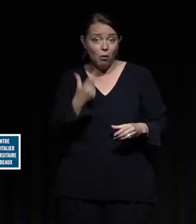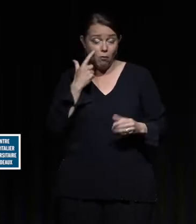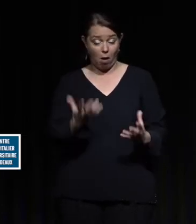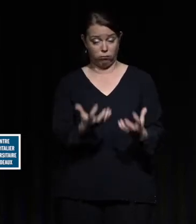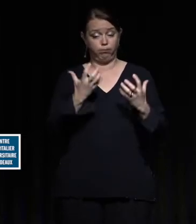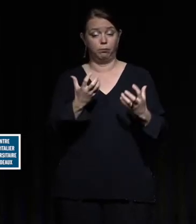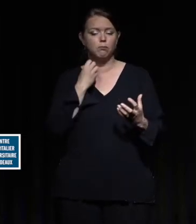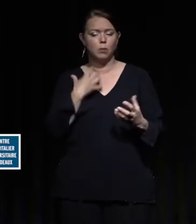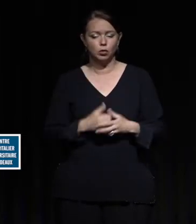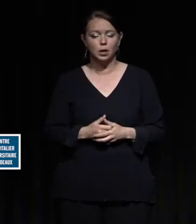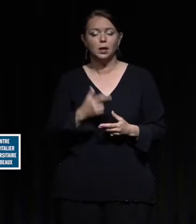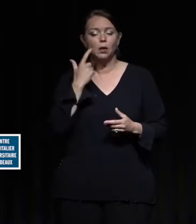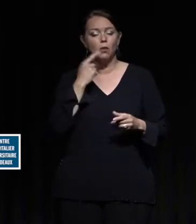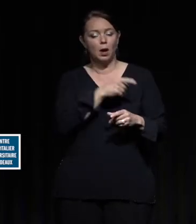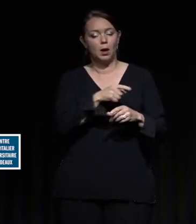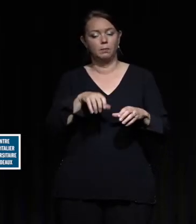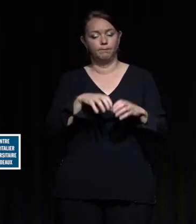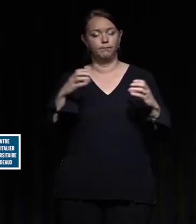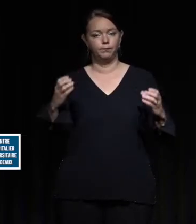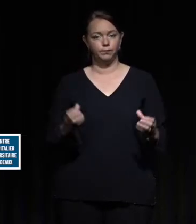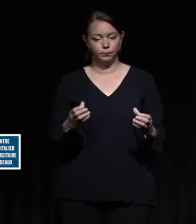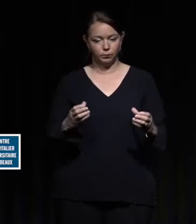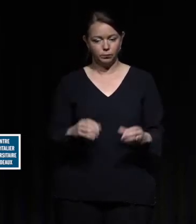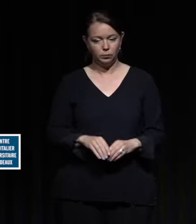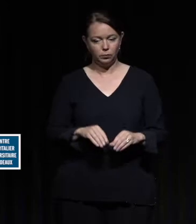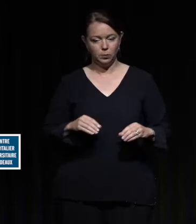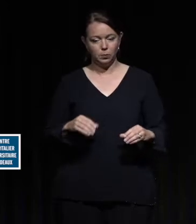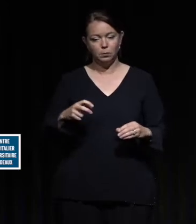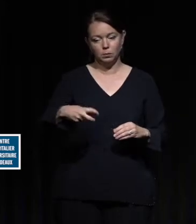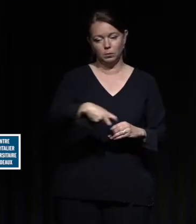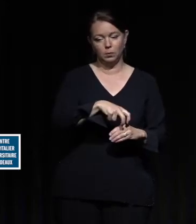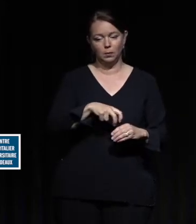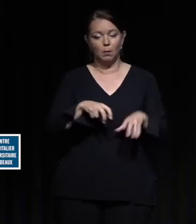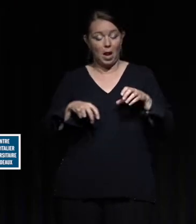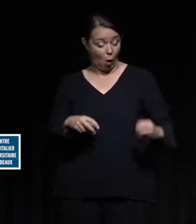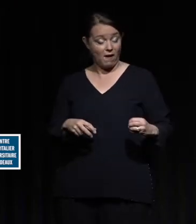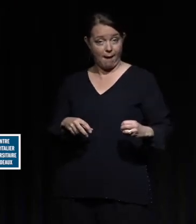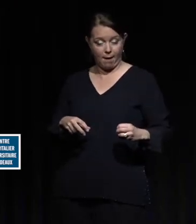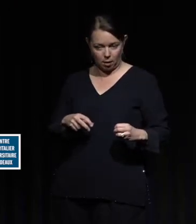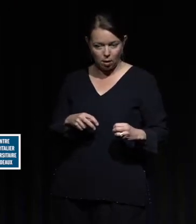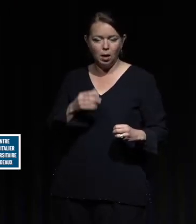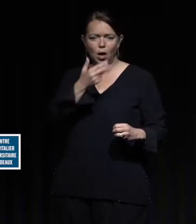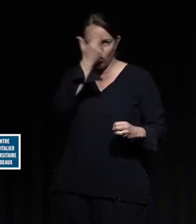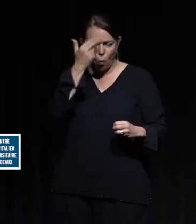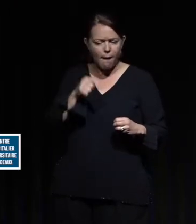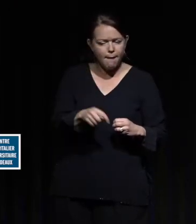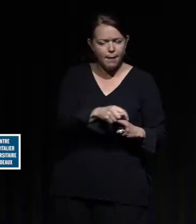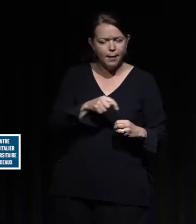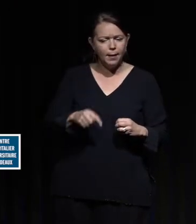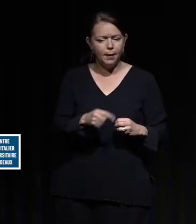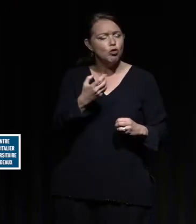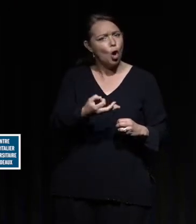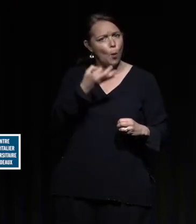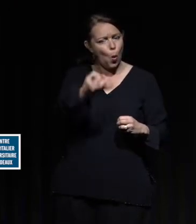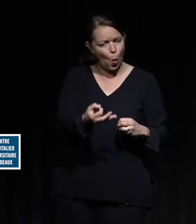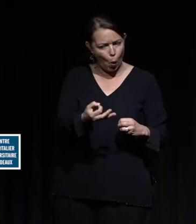donc, vous voyez, lorsque vous avez des endométriomes, ça donne, là, vous avez un ovaire. Les zones noires sont des follicules normaux.